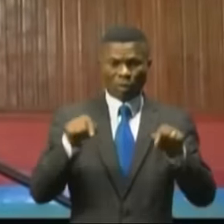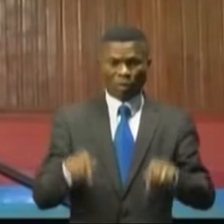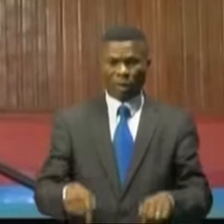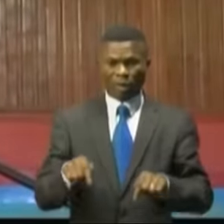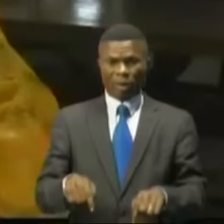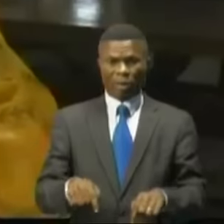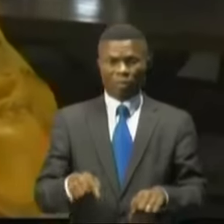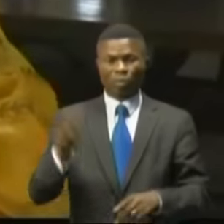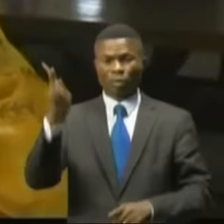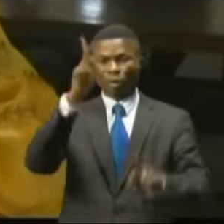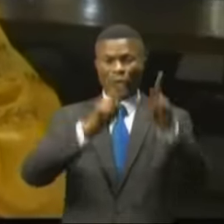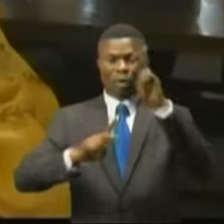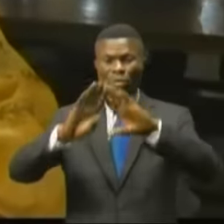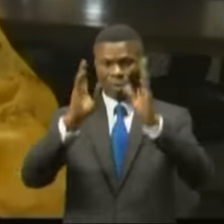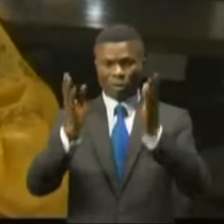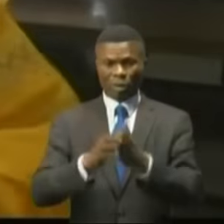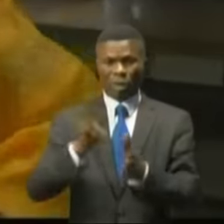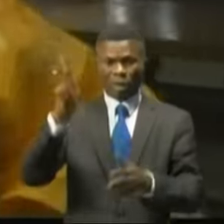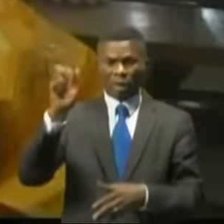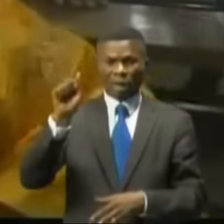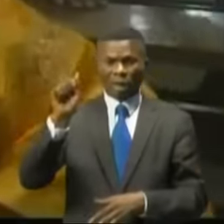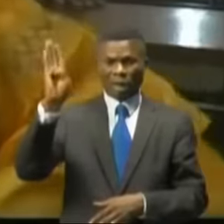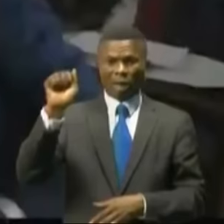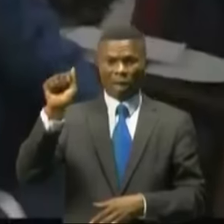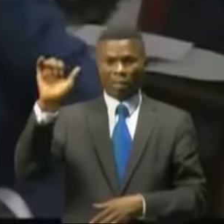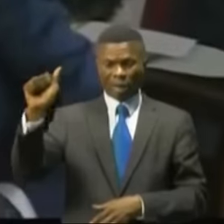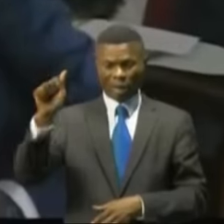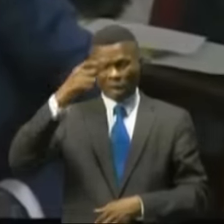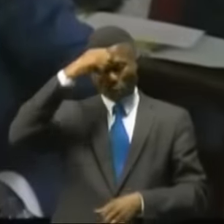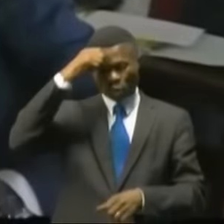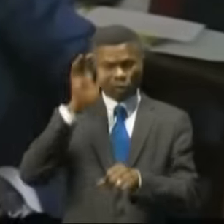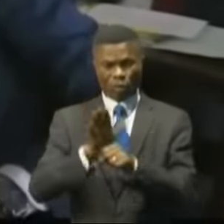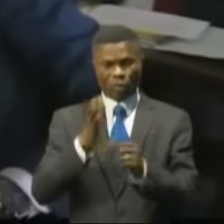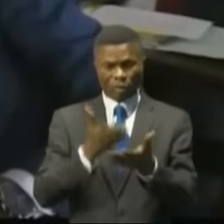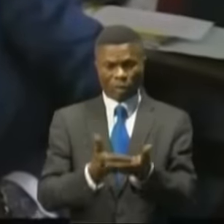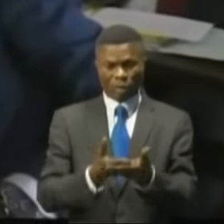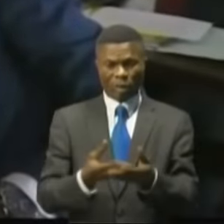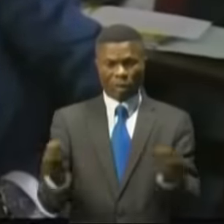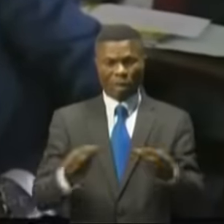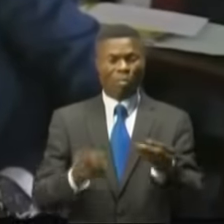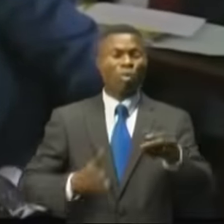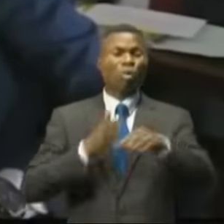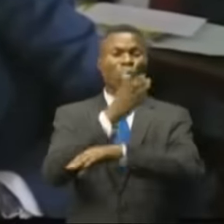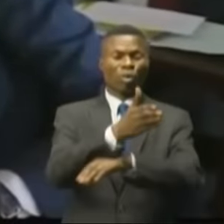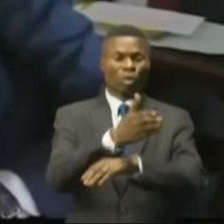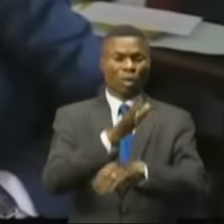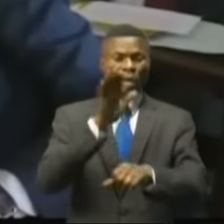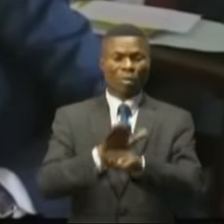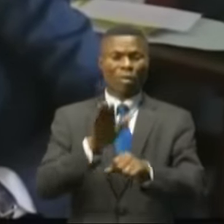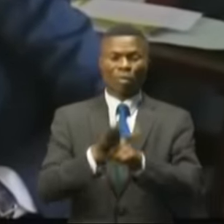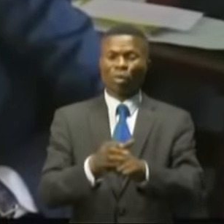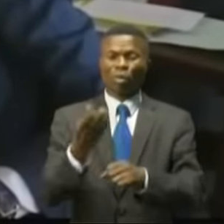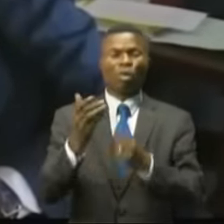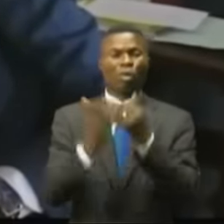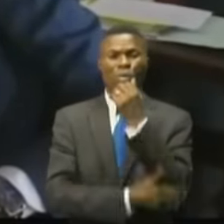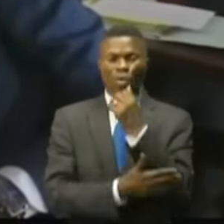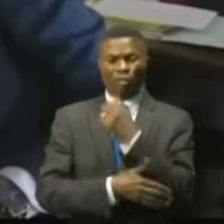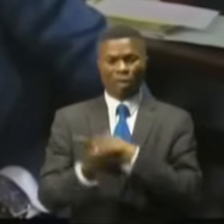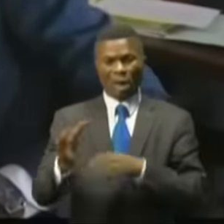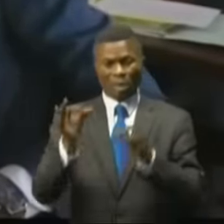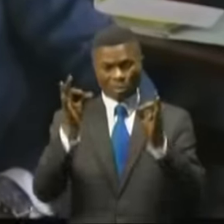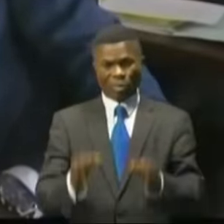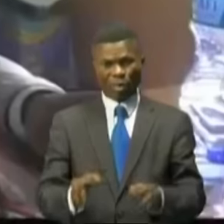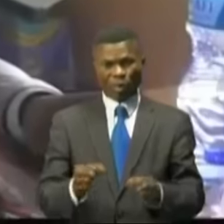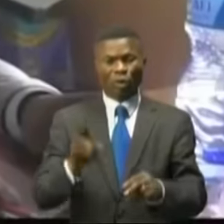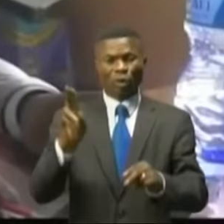la population de Kabeyakamwanga souffre. Souffre pour traverser. Il y a des gens qui n'ont pas de moyens, mais